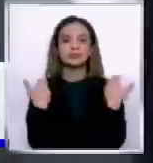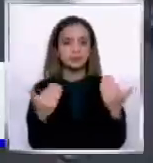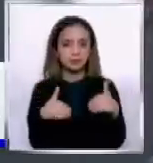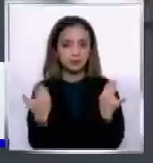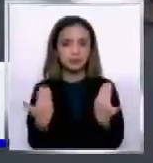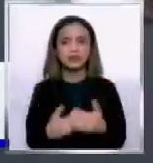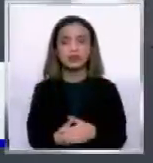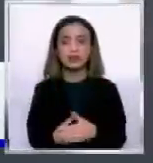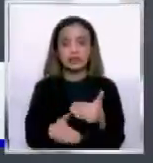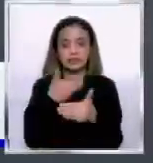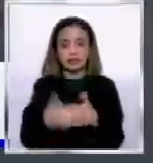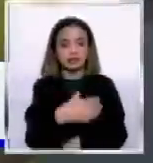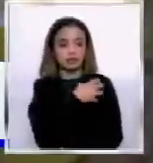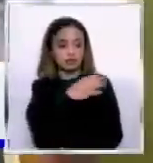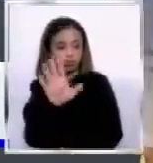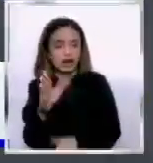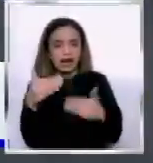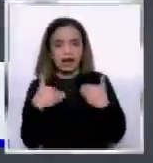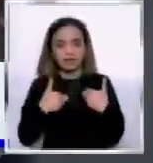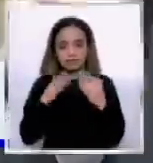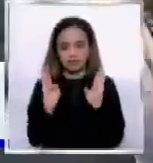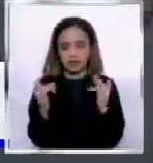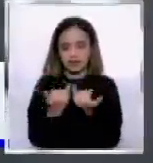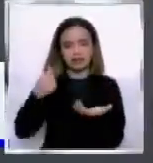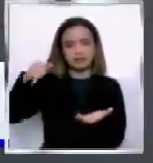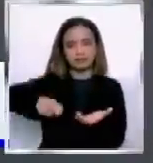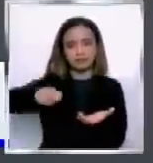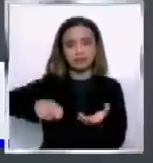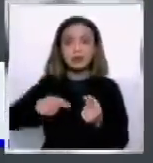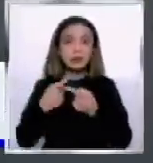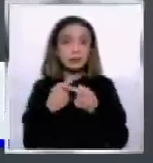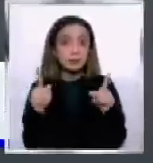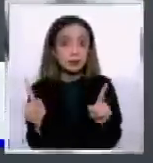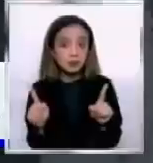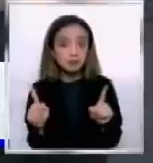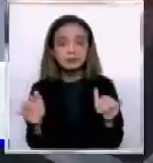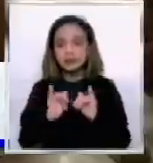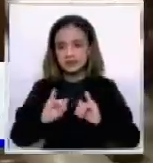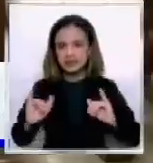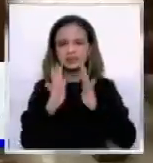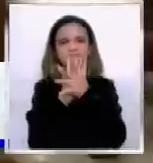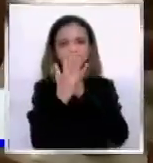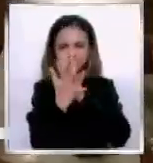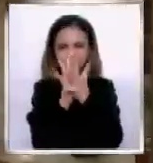sa checkpoint ng pulis at may mga tanod sa aming dinaraanan pero nanatili ang siksikan.